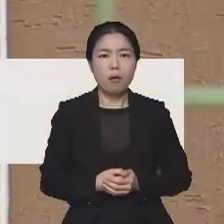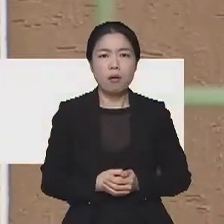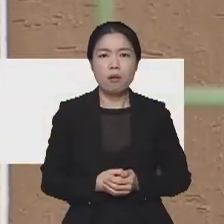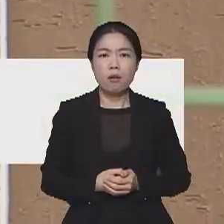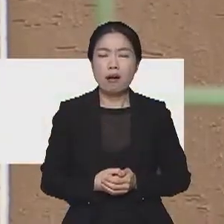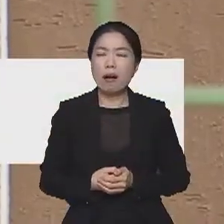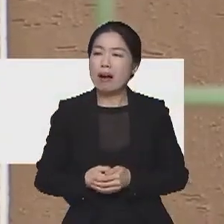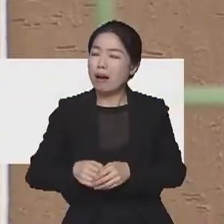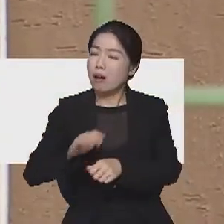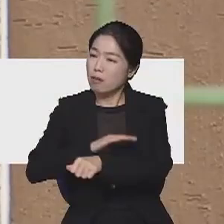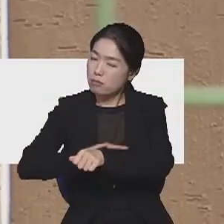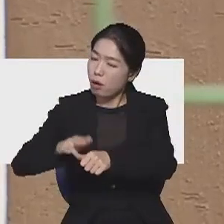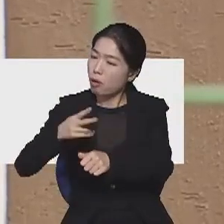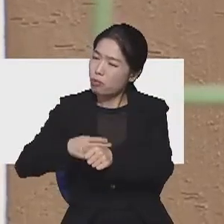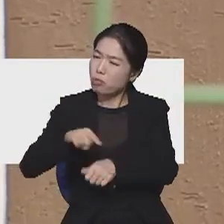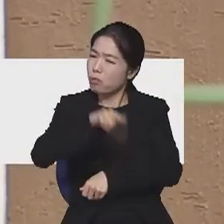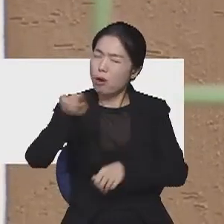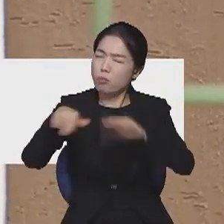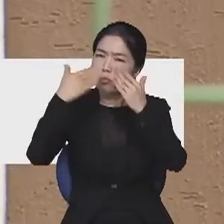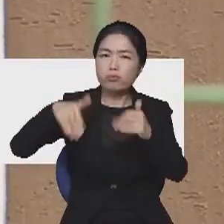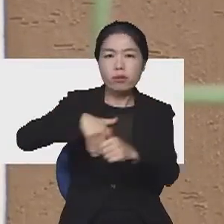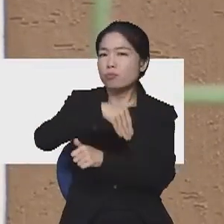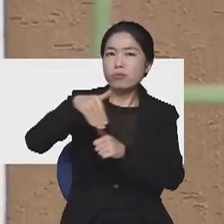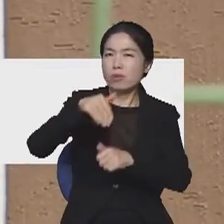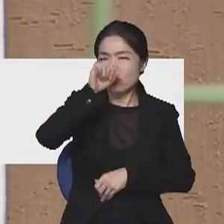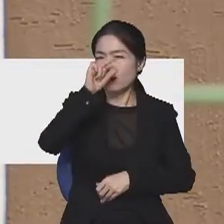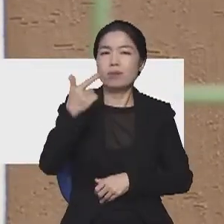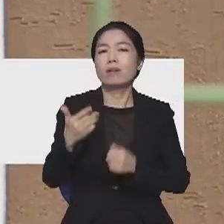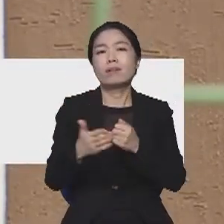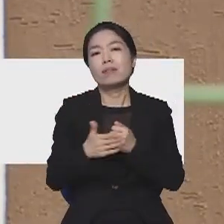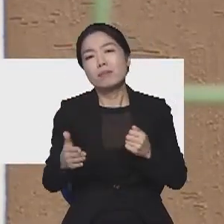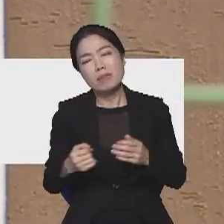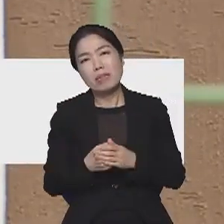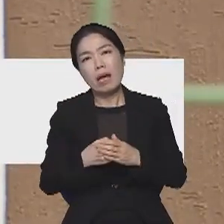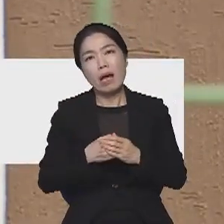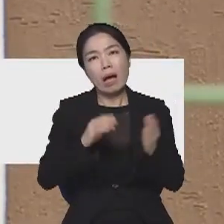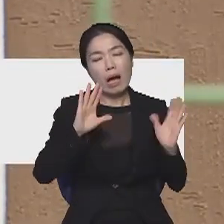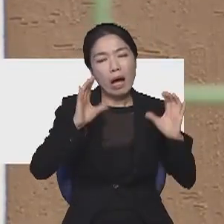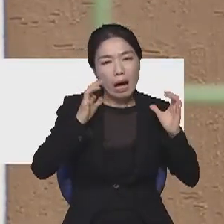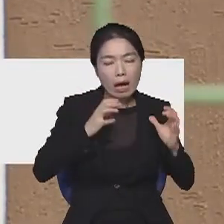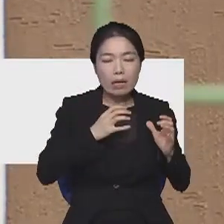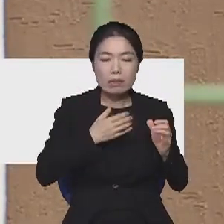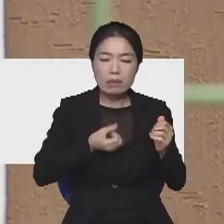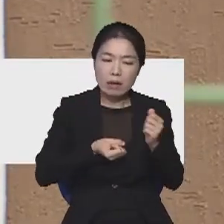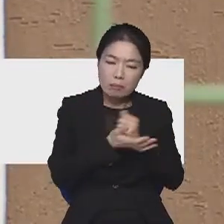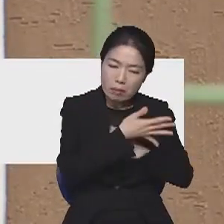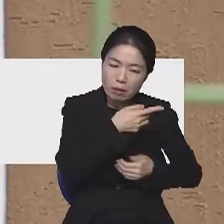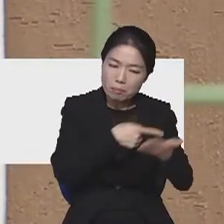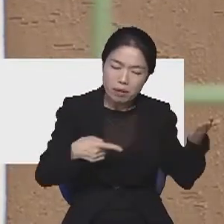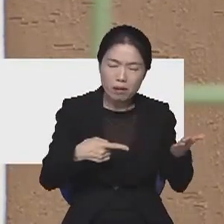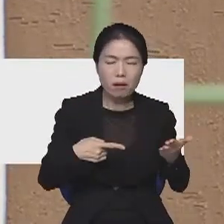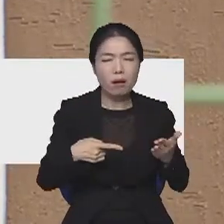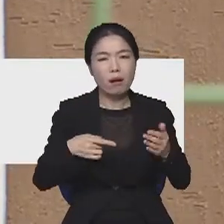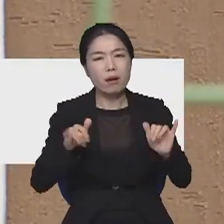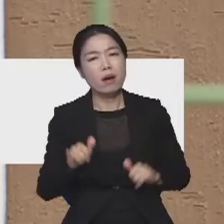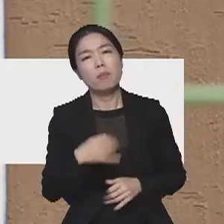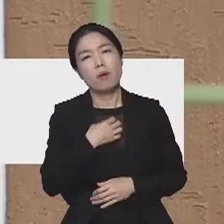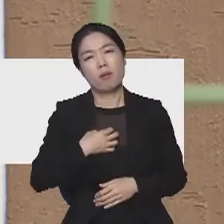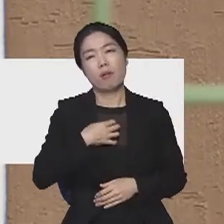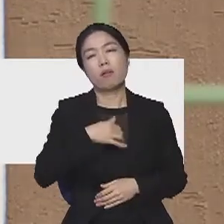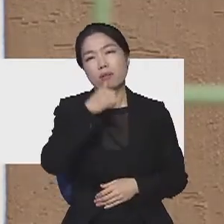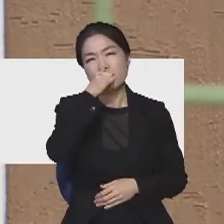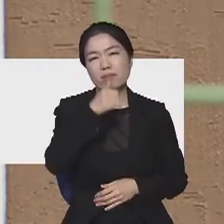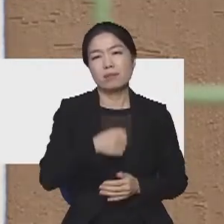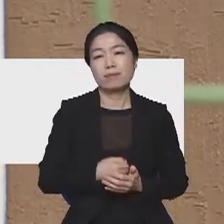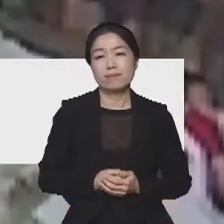교사들까지 지금 너무 지금 안전을 만들 상태에서 애기들한테 지장이 갈까 그것도 염려가